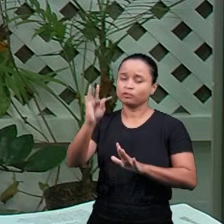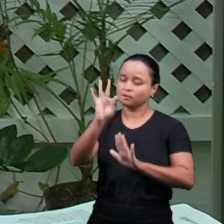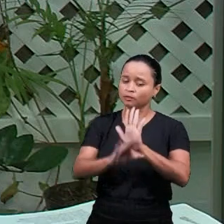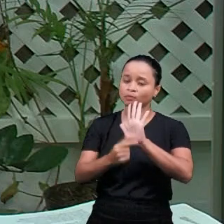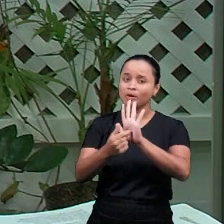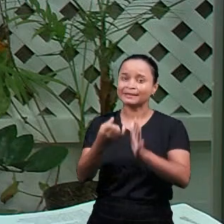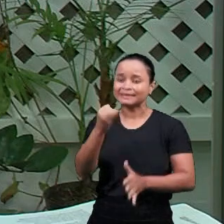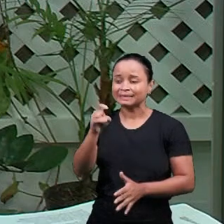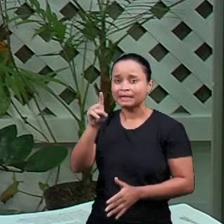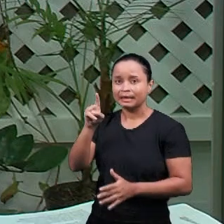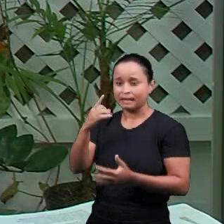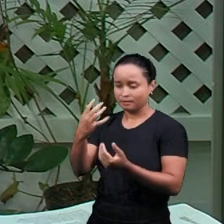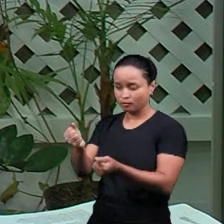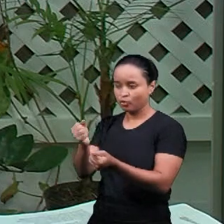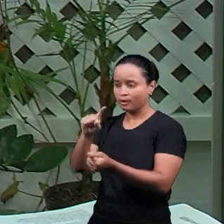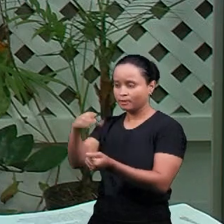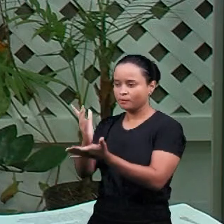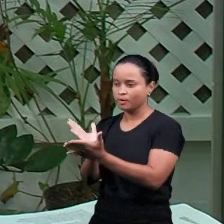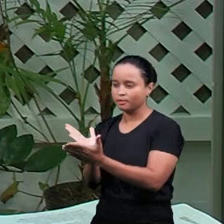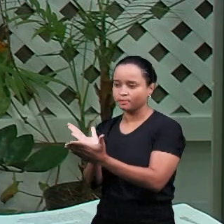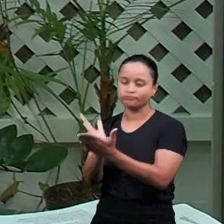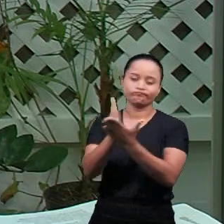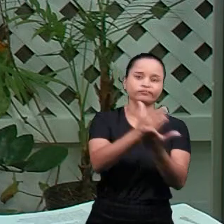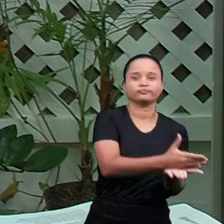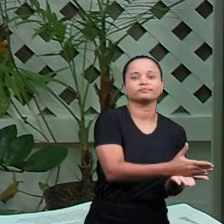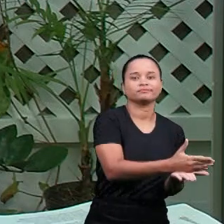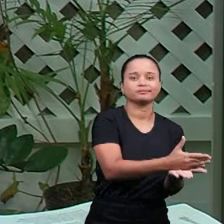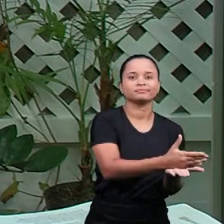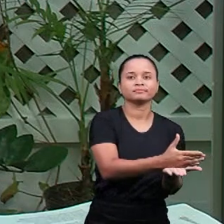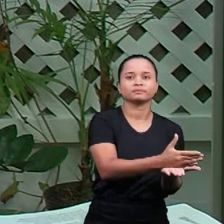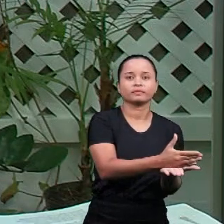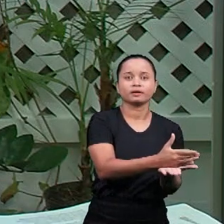arrière. Le psalmiste dit,